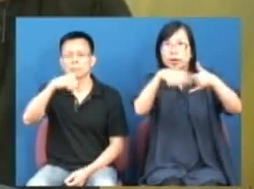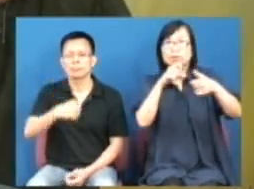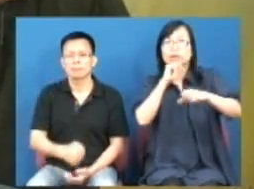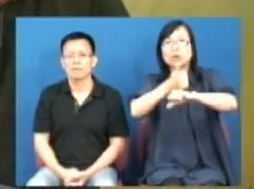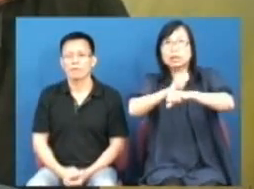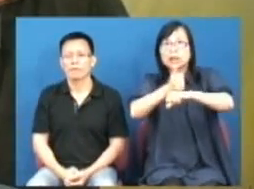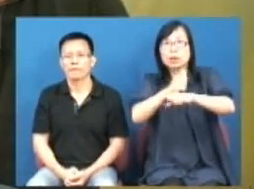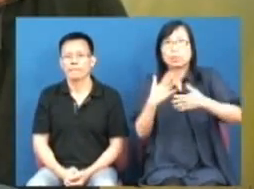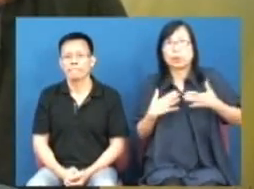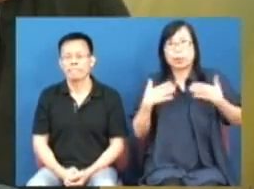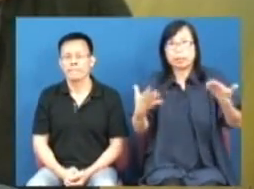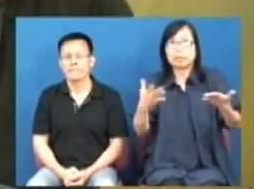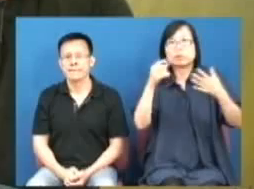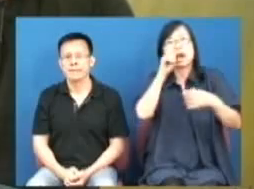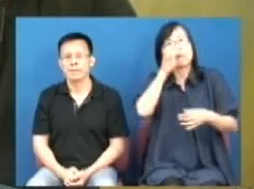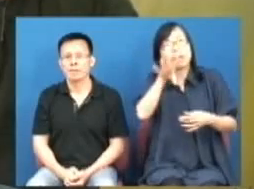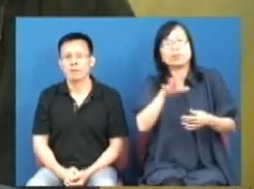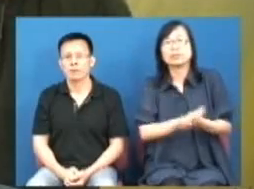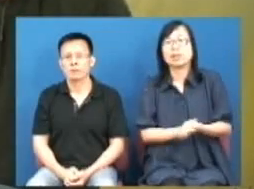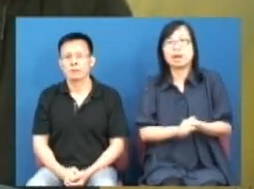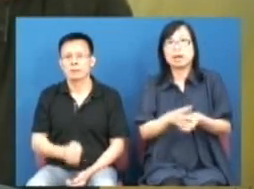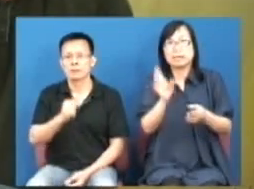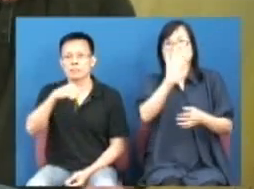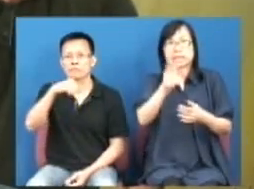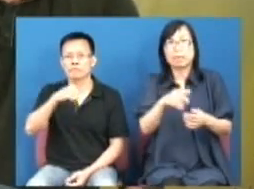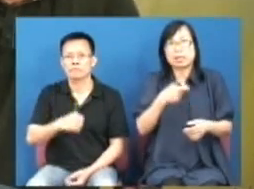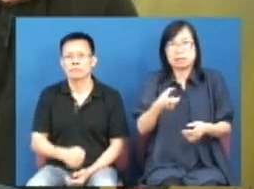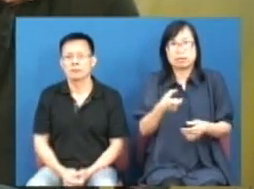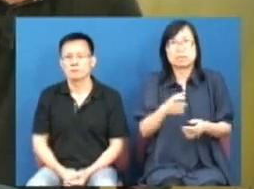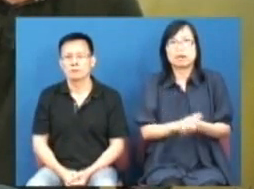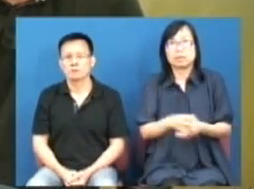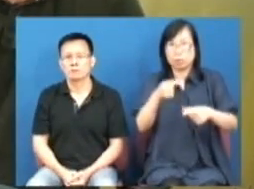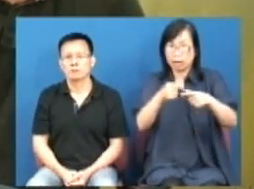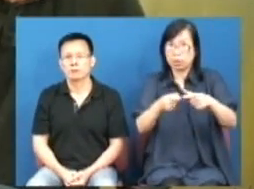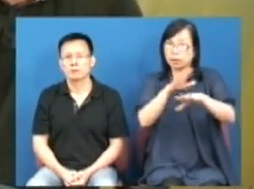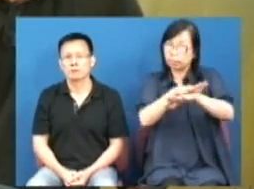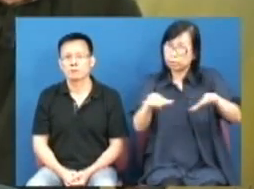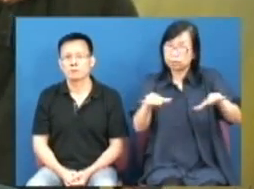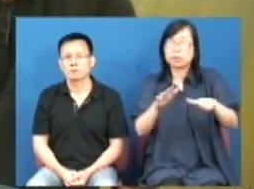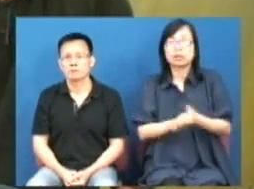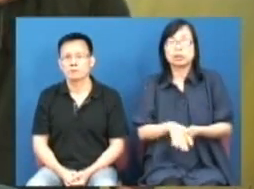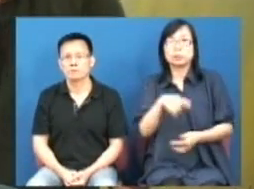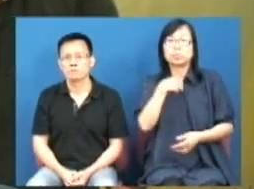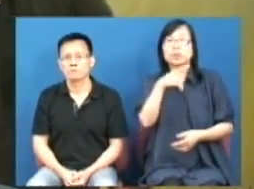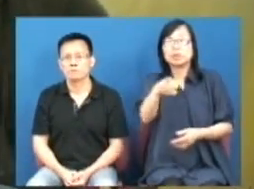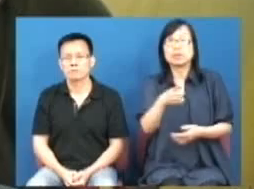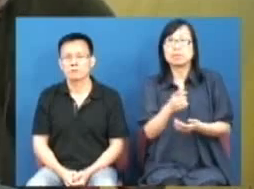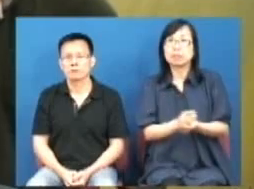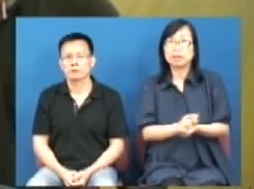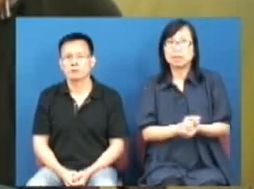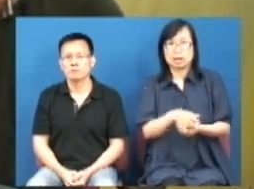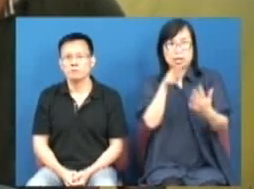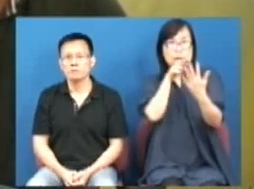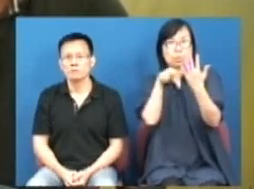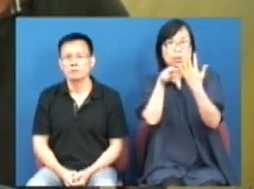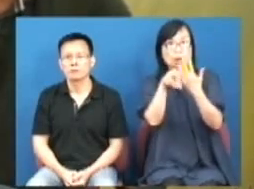去表達佢自己嗰個聲音，都唔需要好大嘅成本，所以呢個咪就係一個公平性喺度咯，係嘛？你認為你點解你用網即係透過